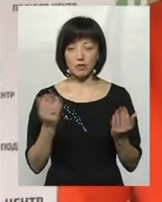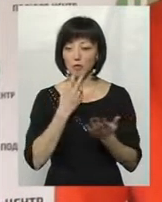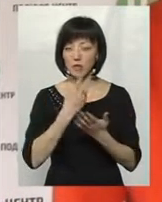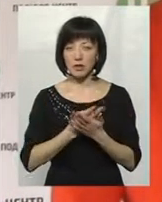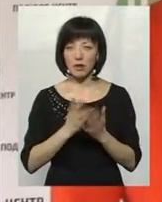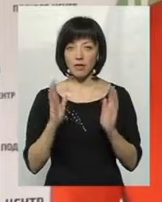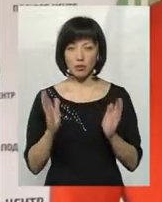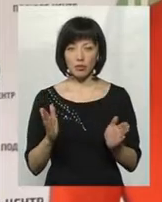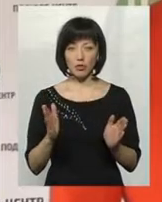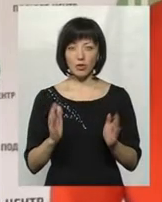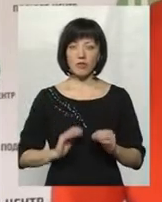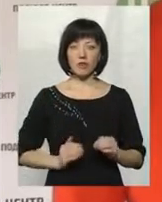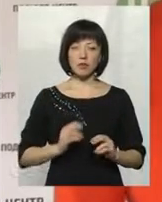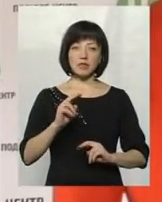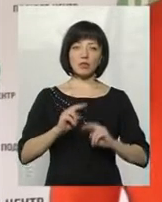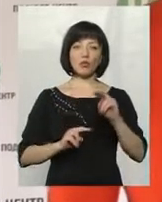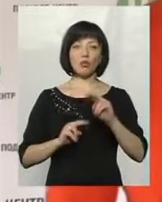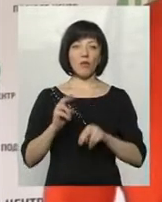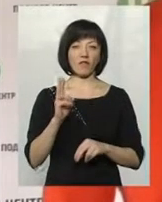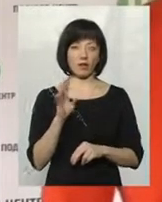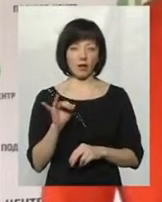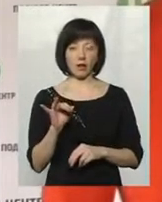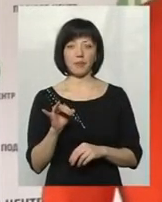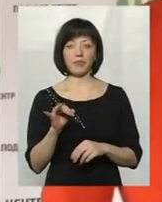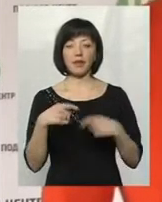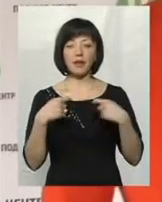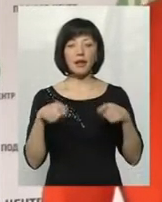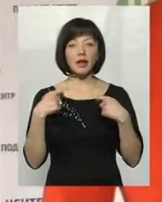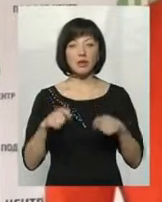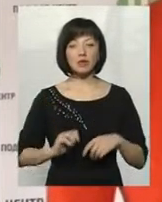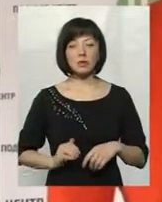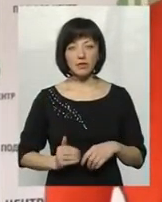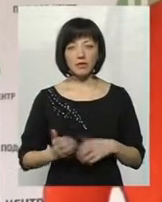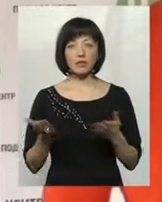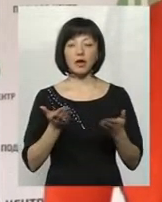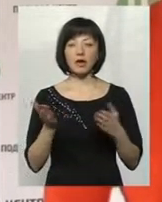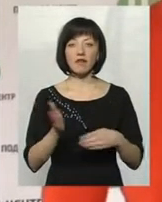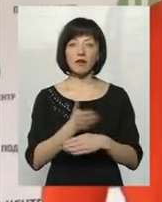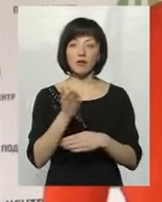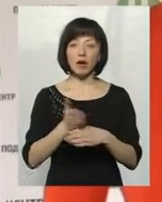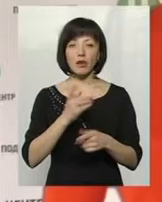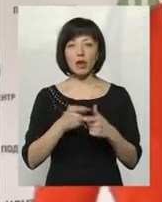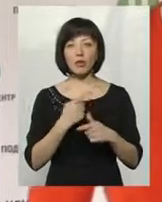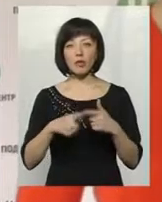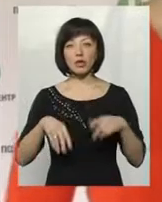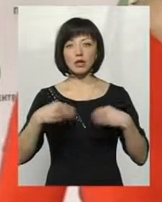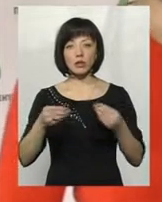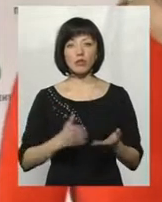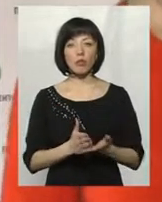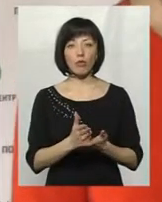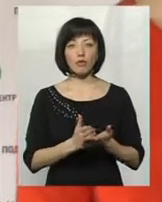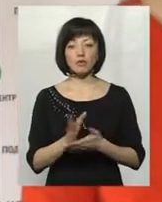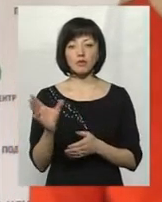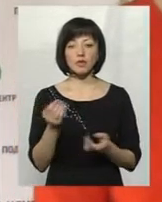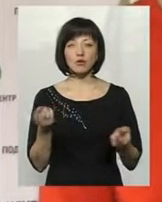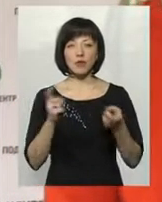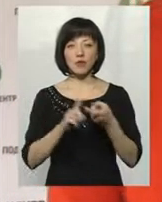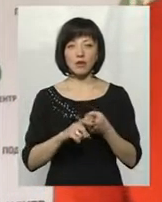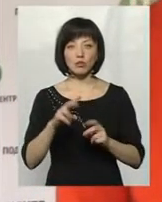представлені фірми-забудовники, ріелторські фірми, фірми, які виробляють або надають послуги, всі, що пов'язані